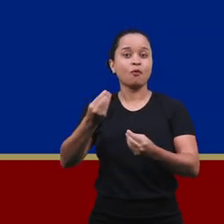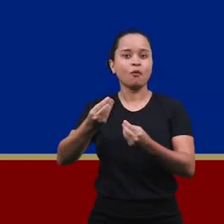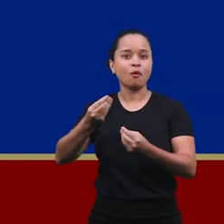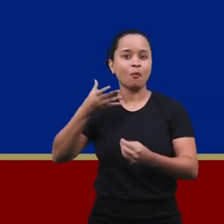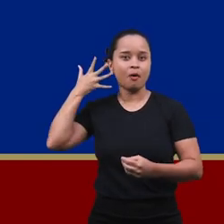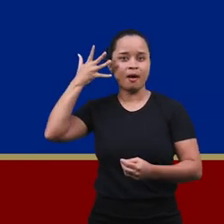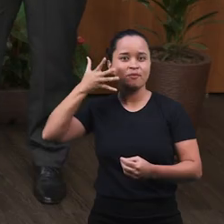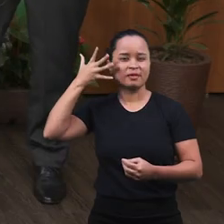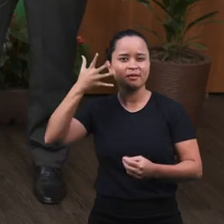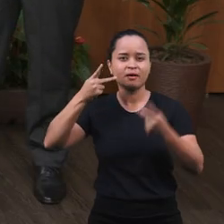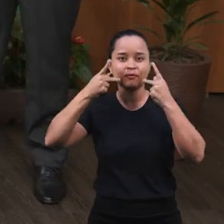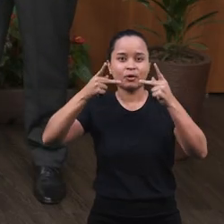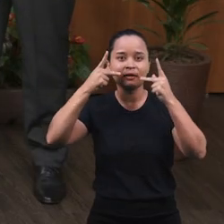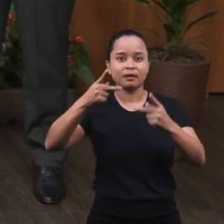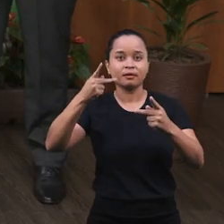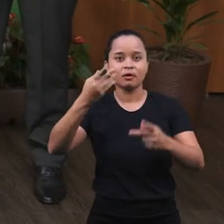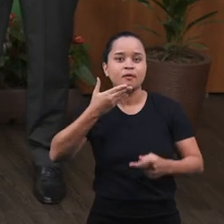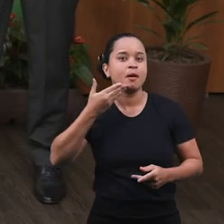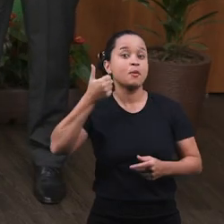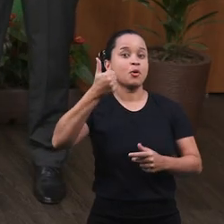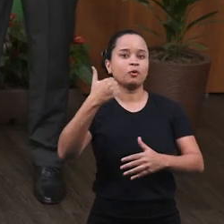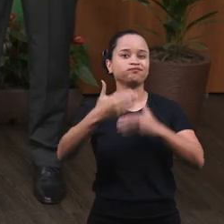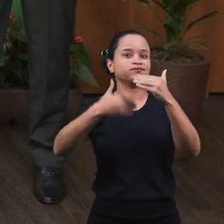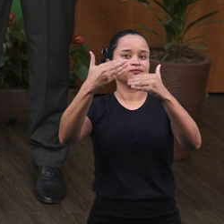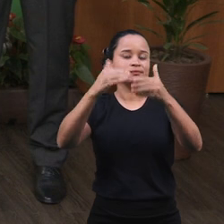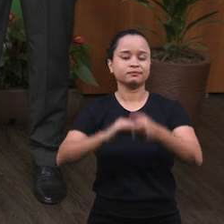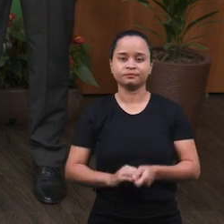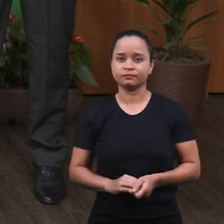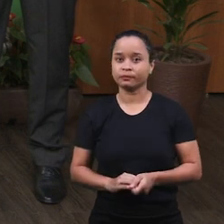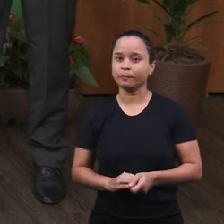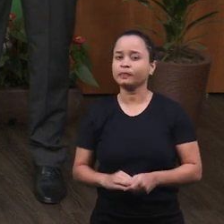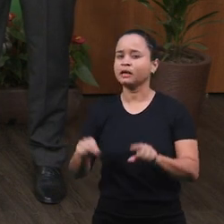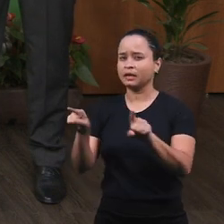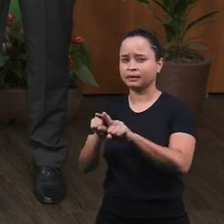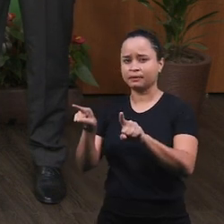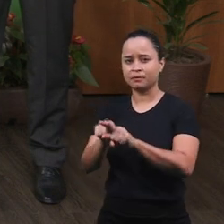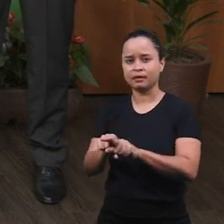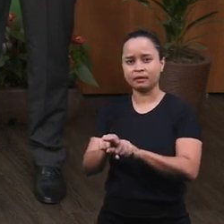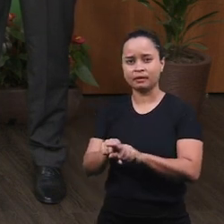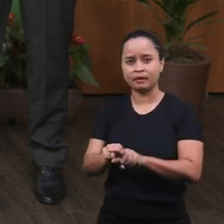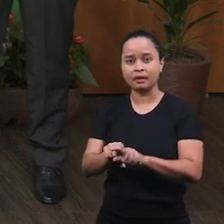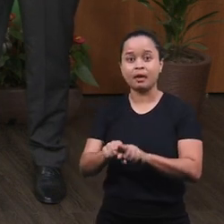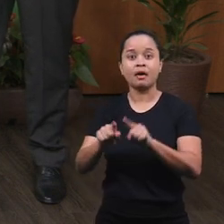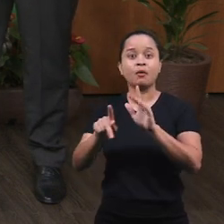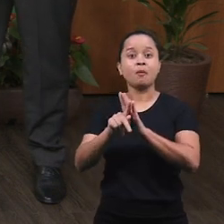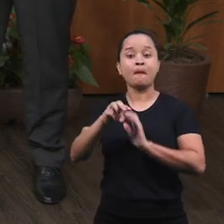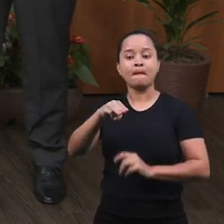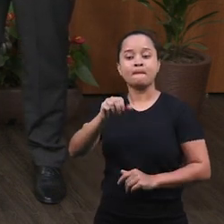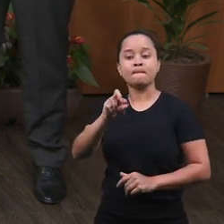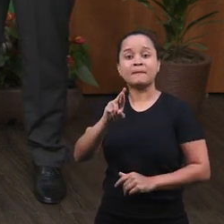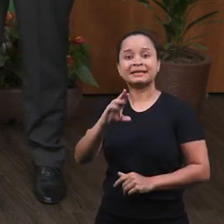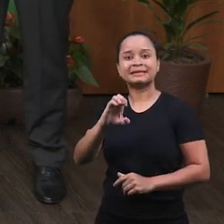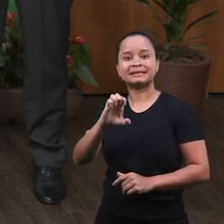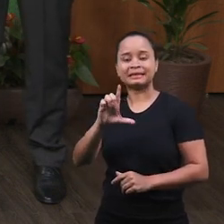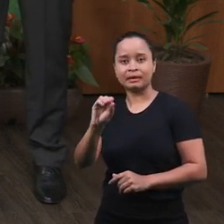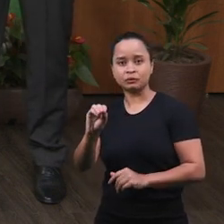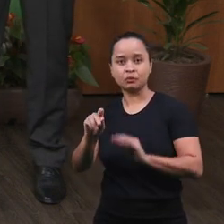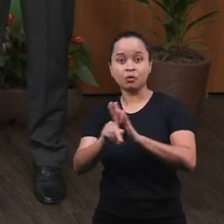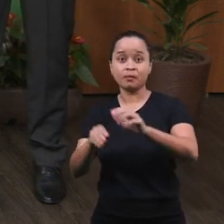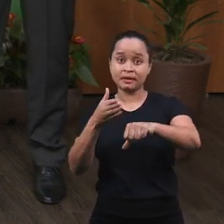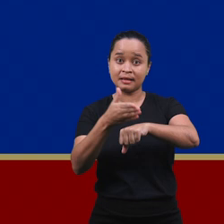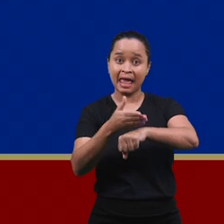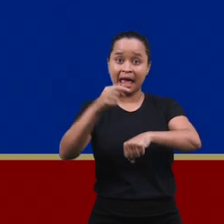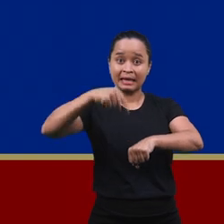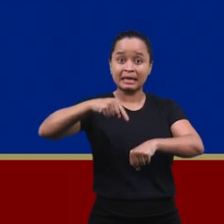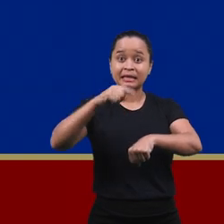au message. Aussi, nous avons reçu un commentaire d'une personne de l'État du